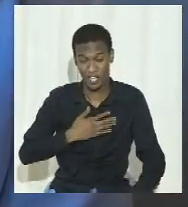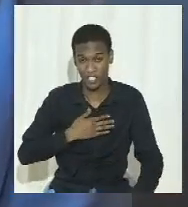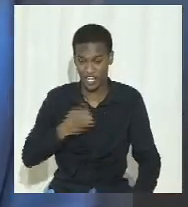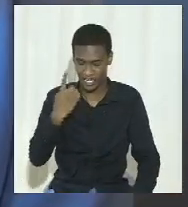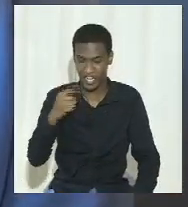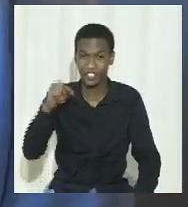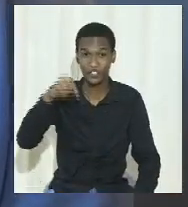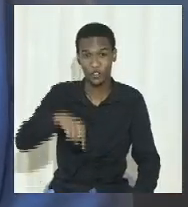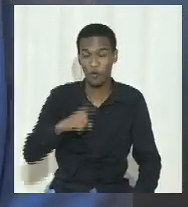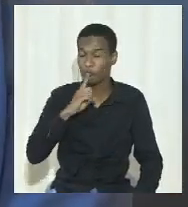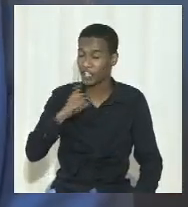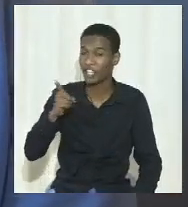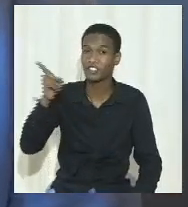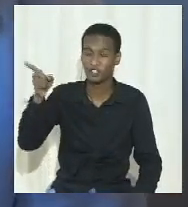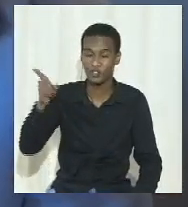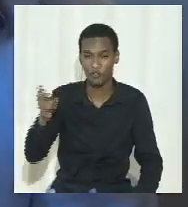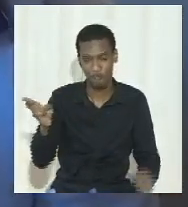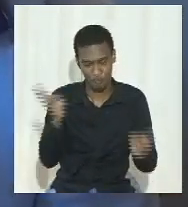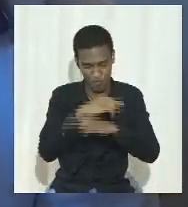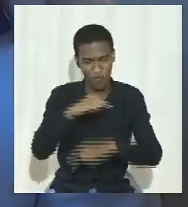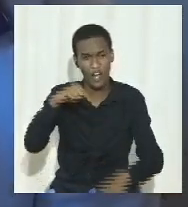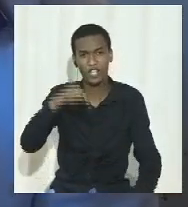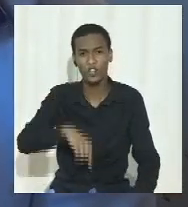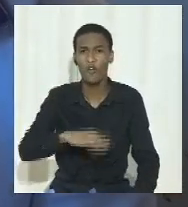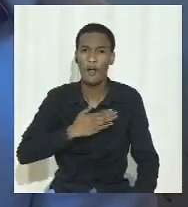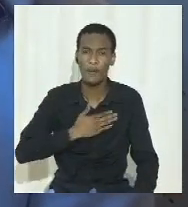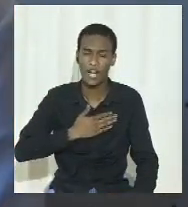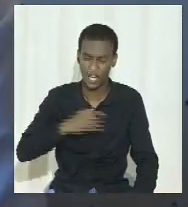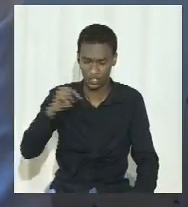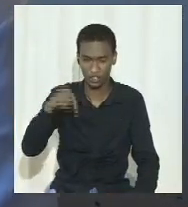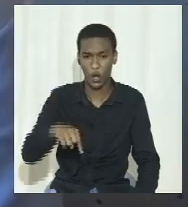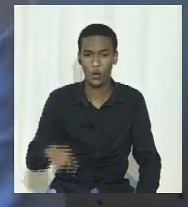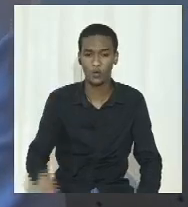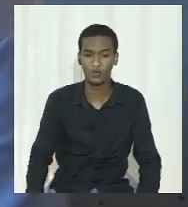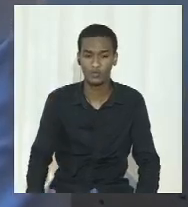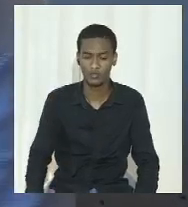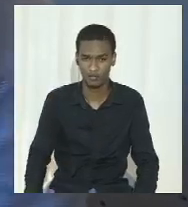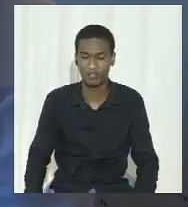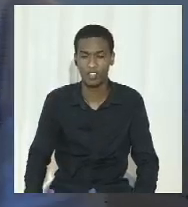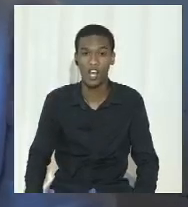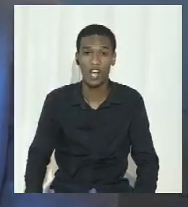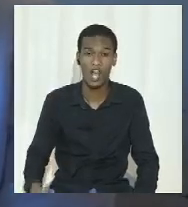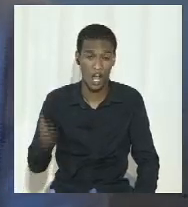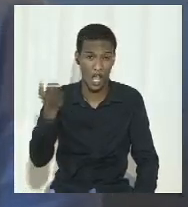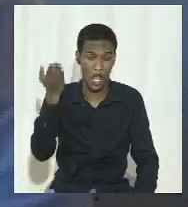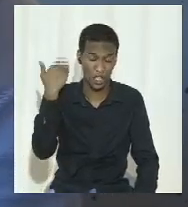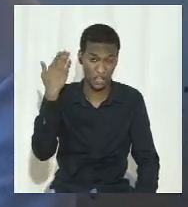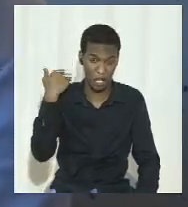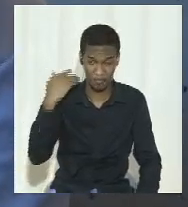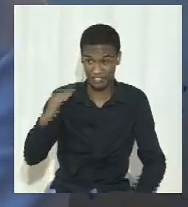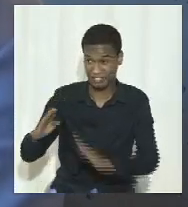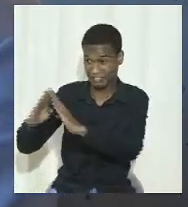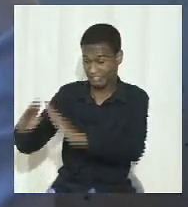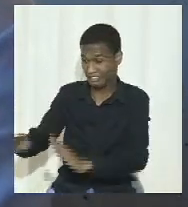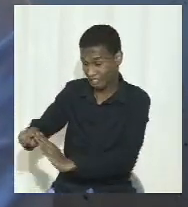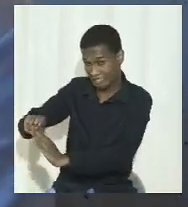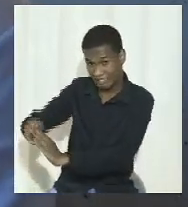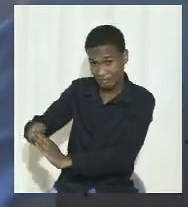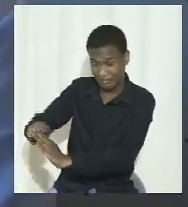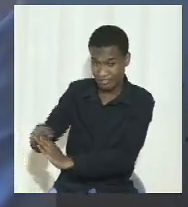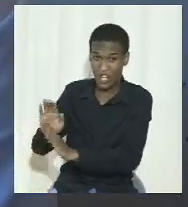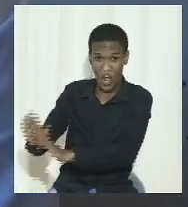ny fandaharam-potoanany amin'izao fiverenana an-tsekoly izao. Rehefa tamin'ny fiobolina dia mifoha amin'ny